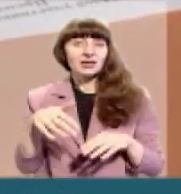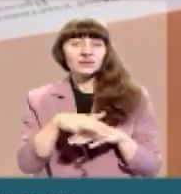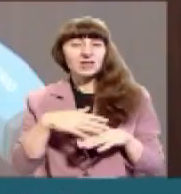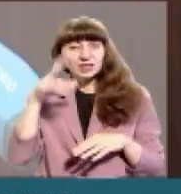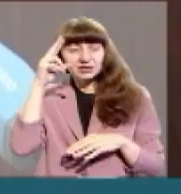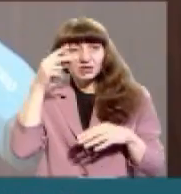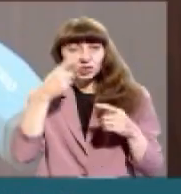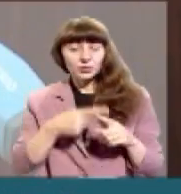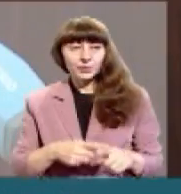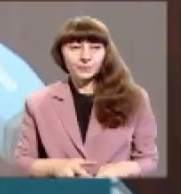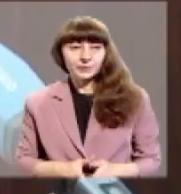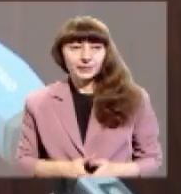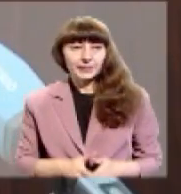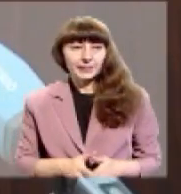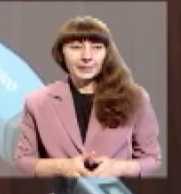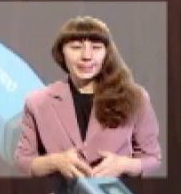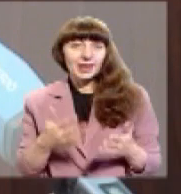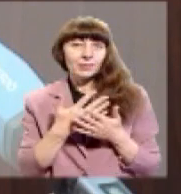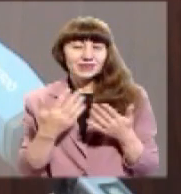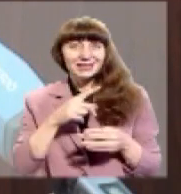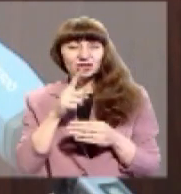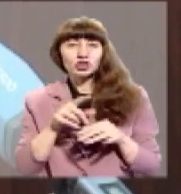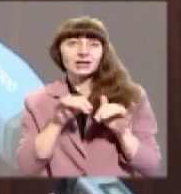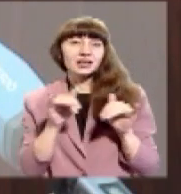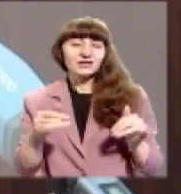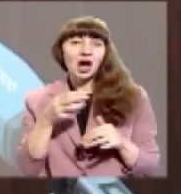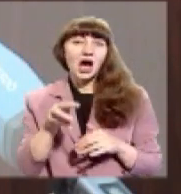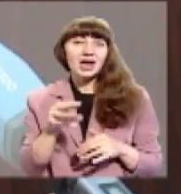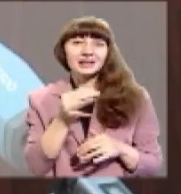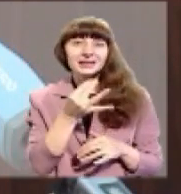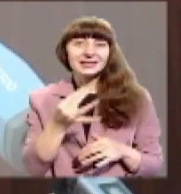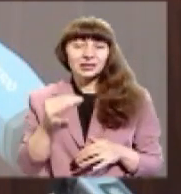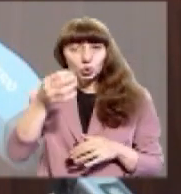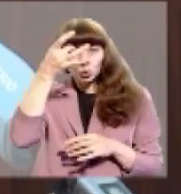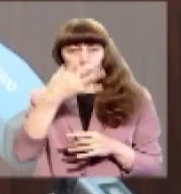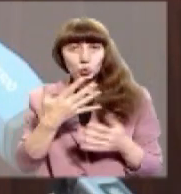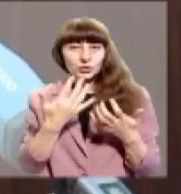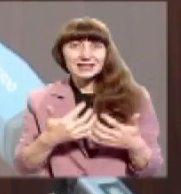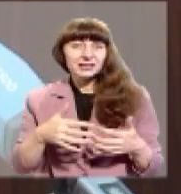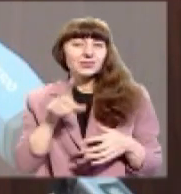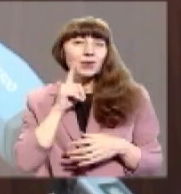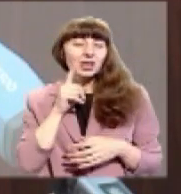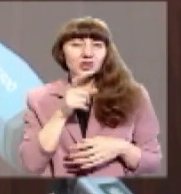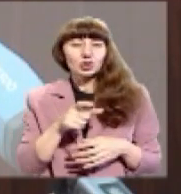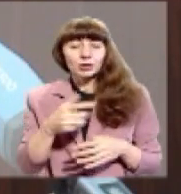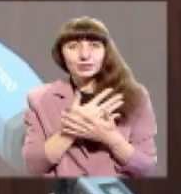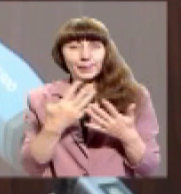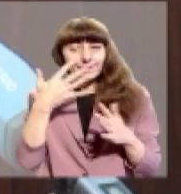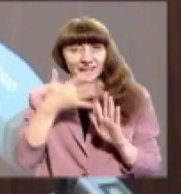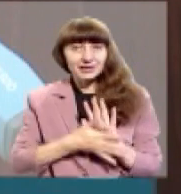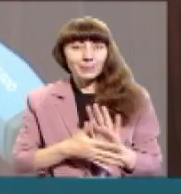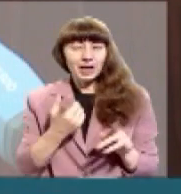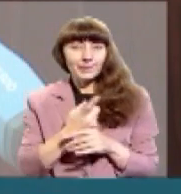Необходимо также развивать свою IT-культуру среди молодых людей. Мы понимаем это,